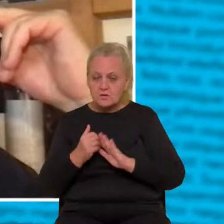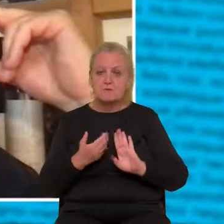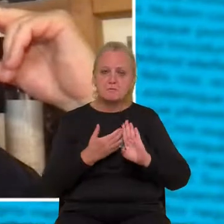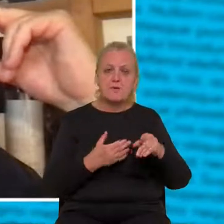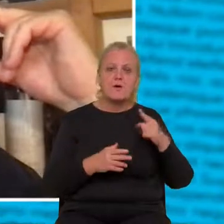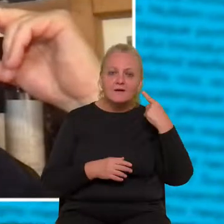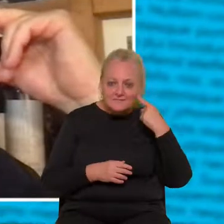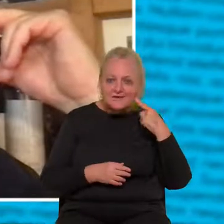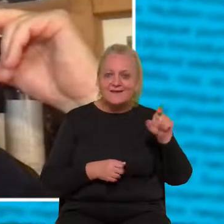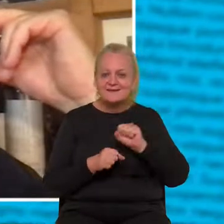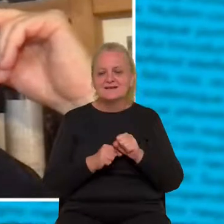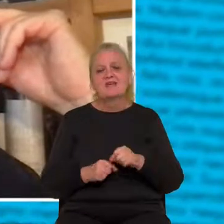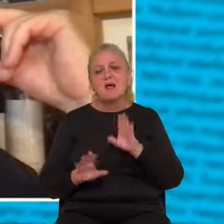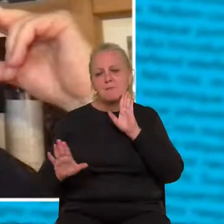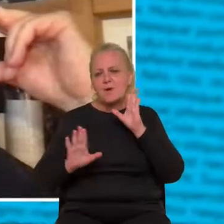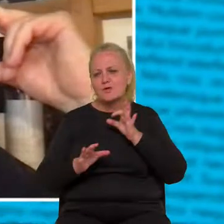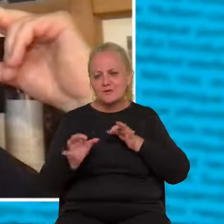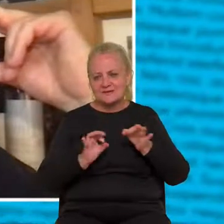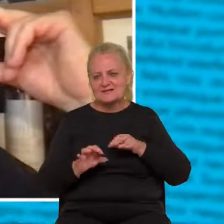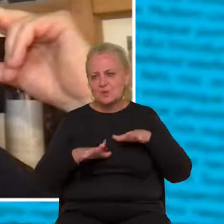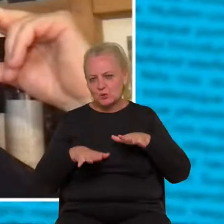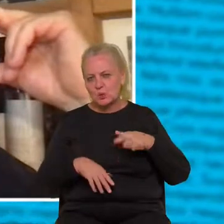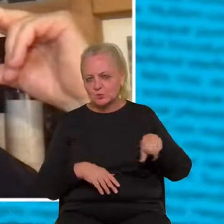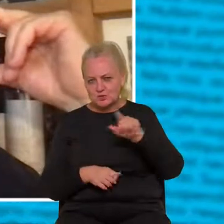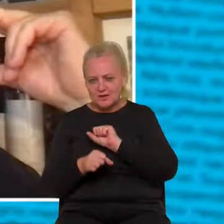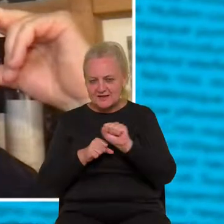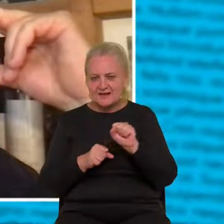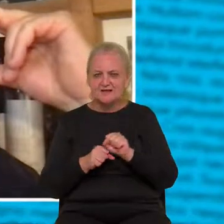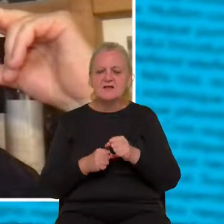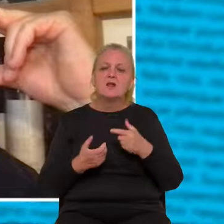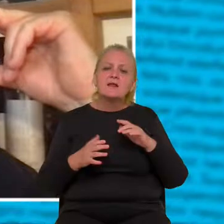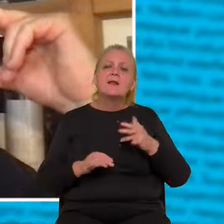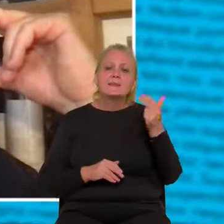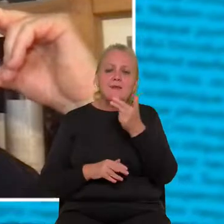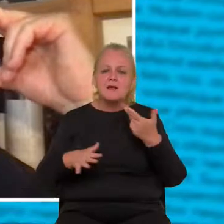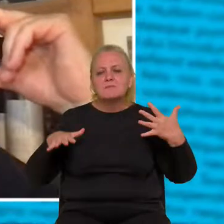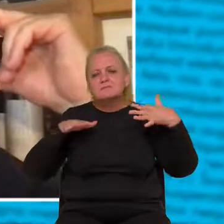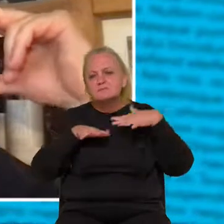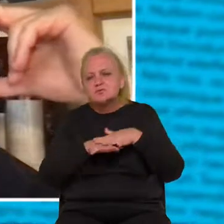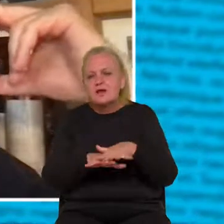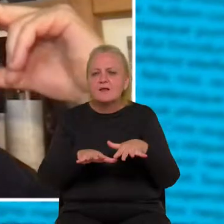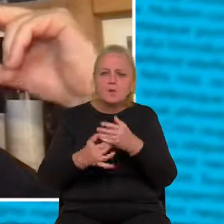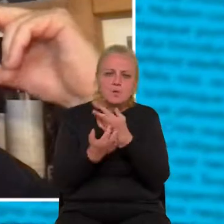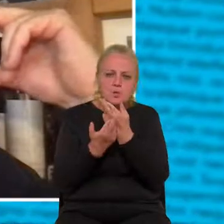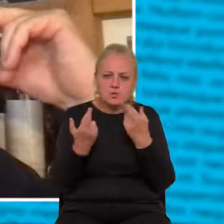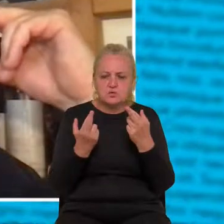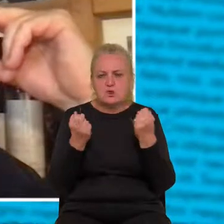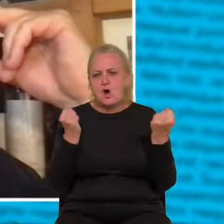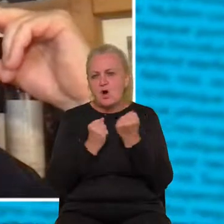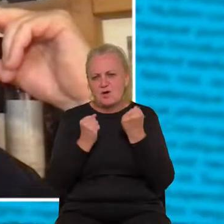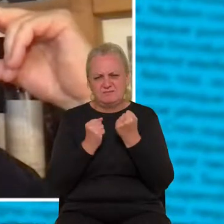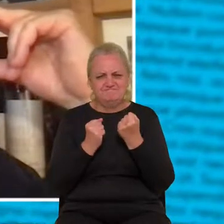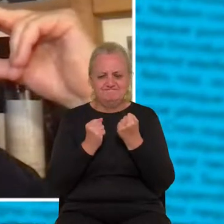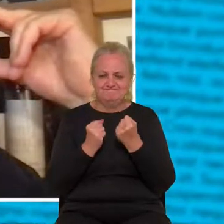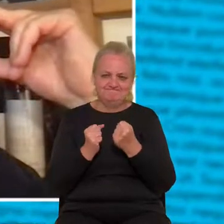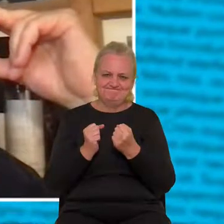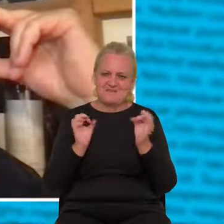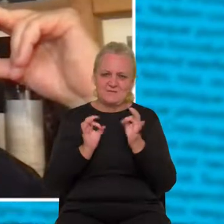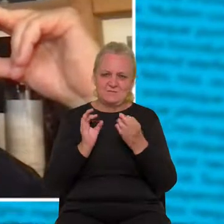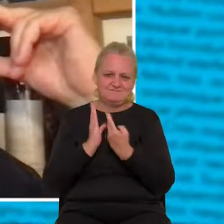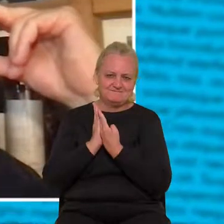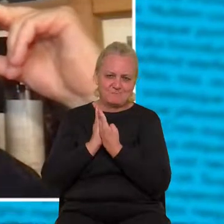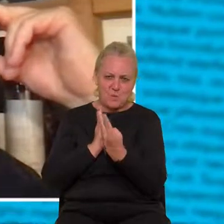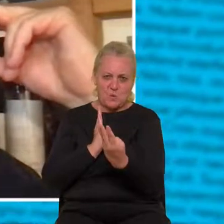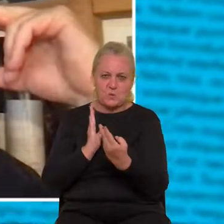Jest zresztą wiele podobnych historii o rzeczach, które jakoś przenikają przez tą straszliwą, ten straszliwy mur. Na przykład